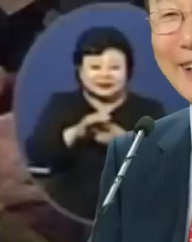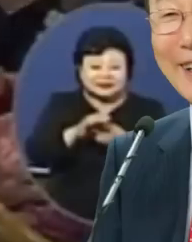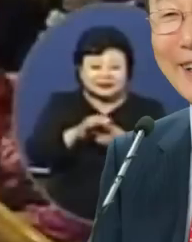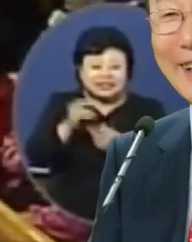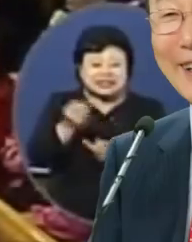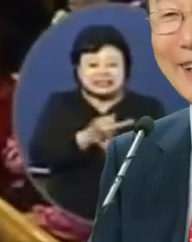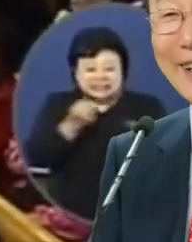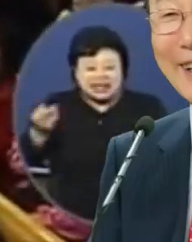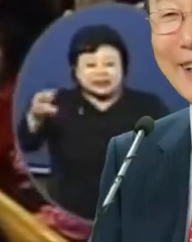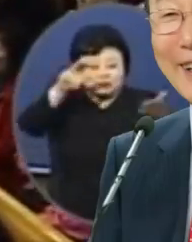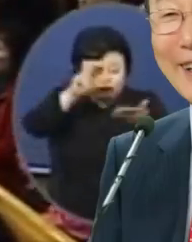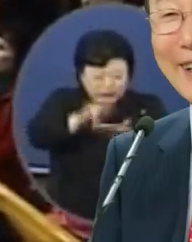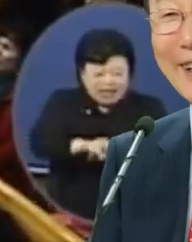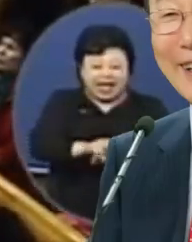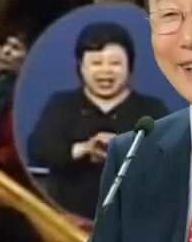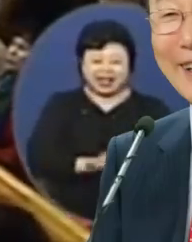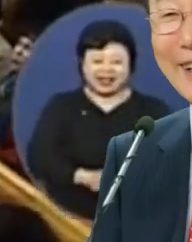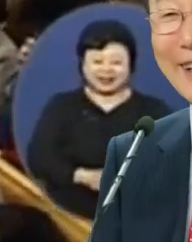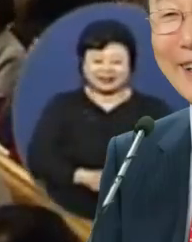태산 같은 문제도